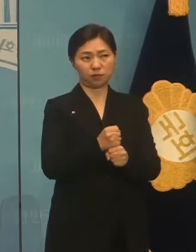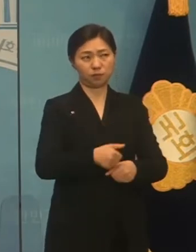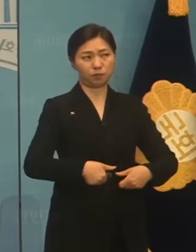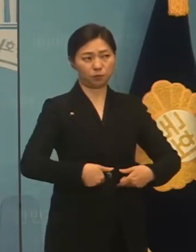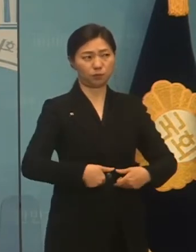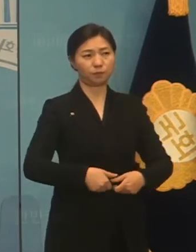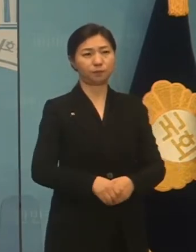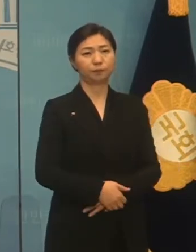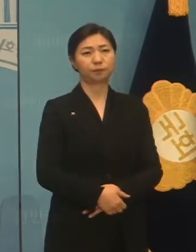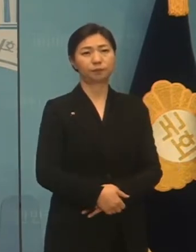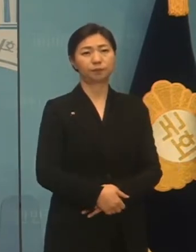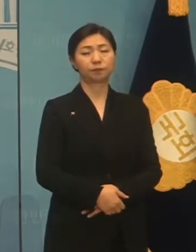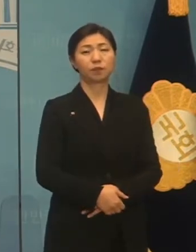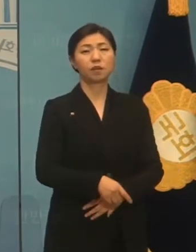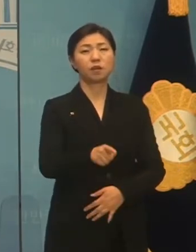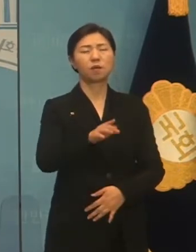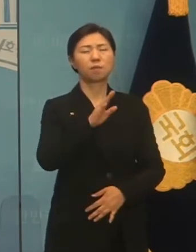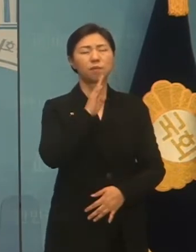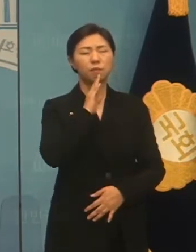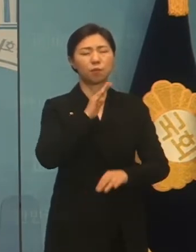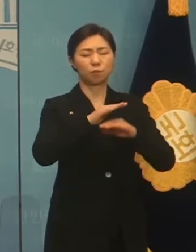그것이 바로 국민의 영혼입니다.